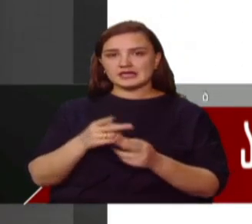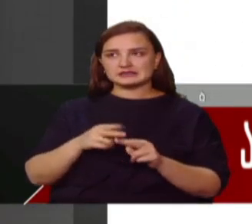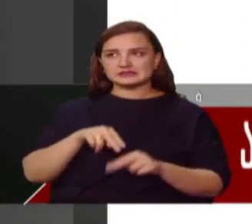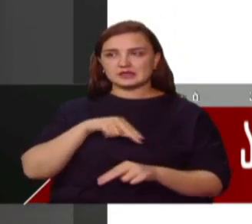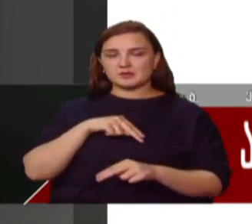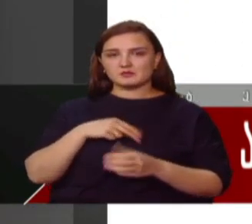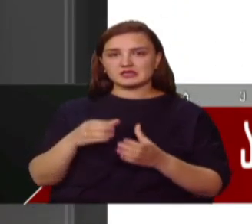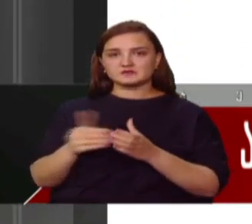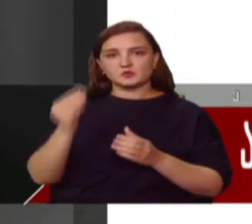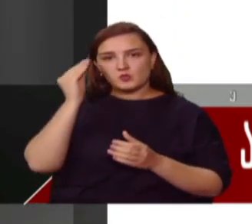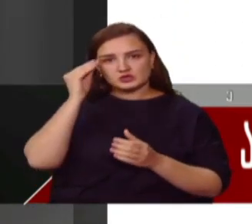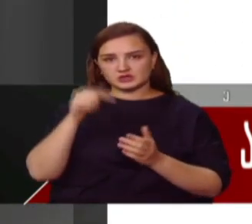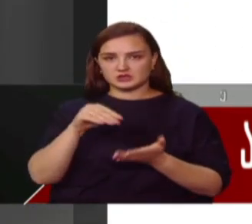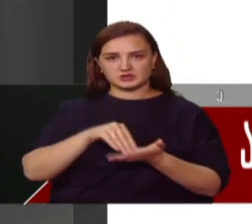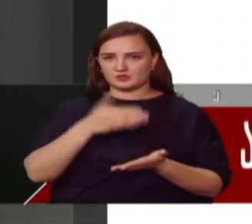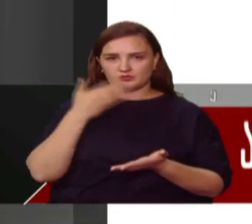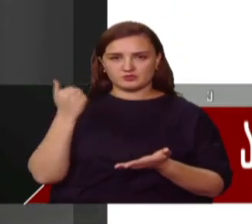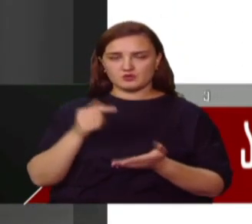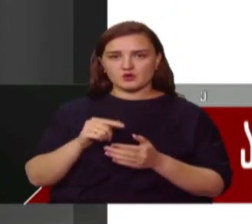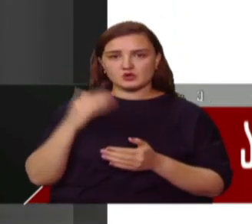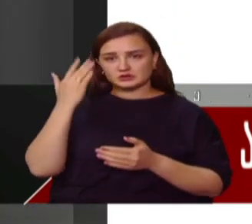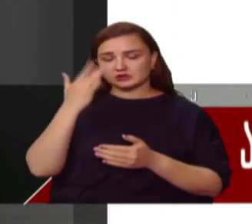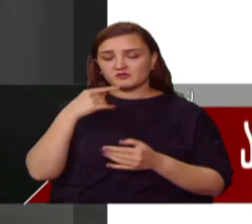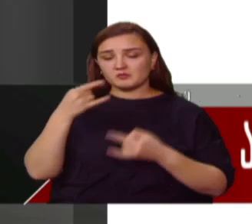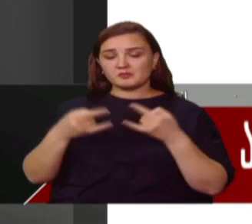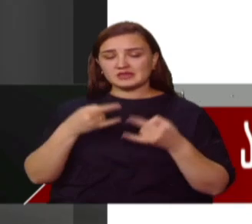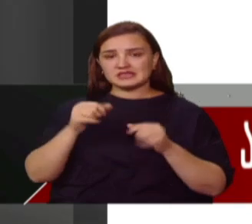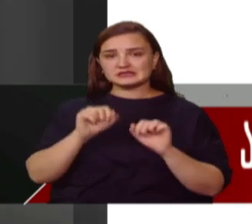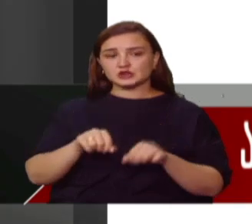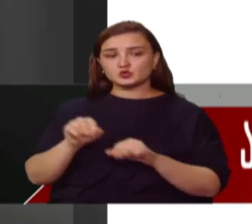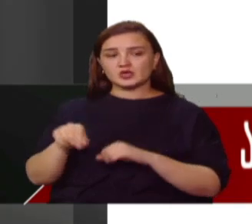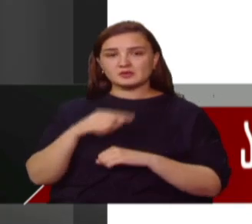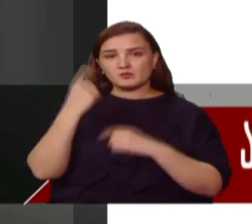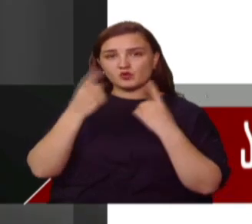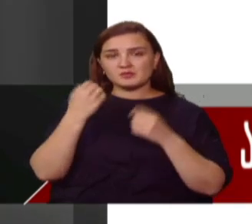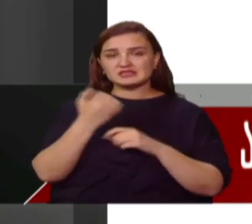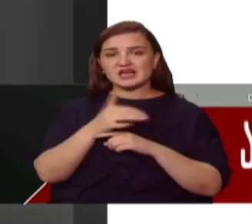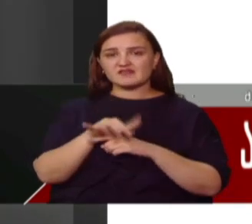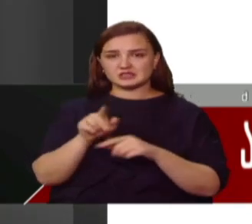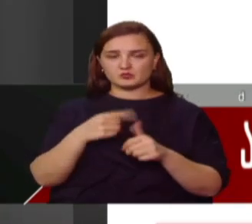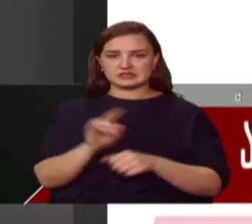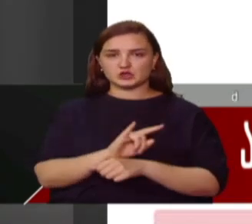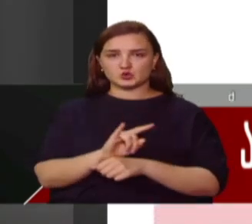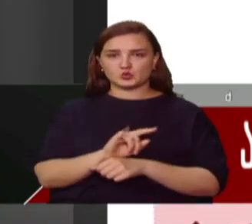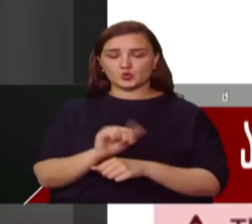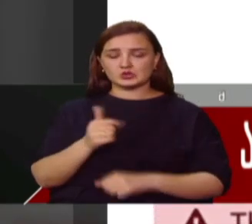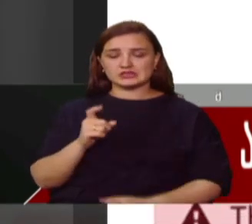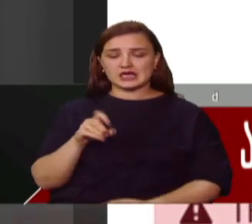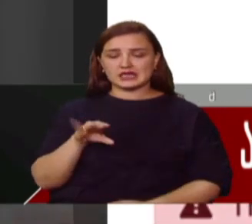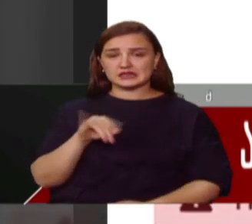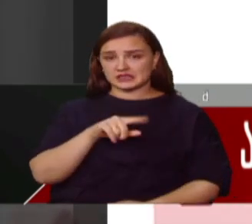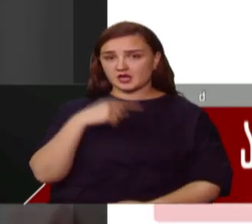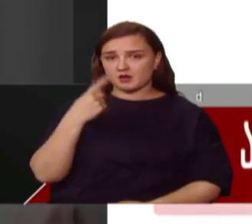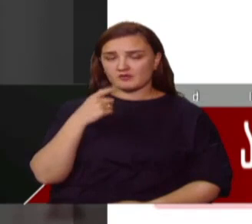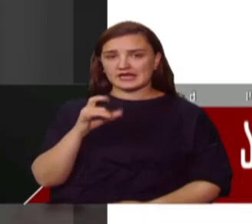საპარლამენტო ასამბლეის პოზიციას. მმართველი გუნდი კი გარკვეული მედია საშუალებებით გავრცელებული ინფორმაციას სიცრუეს უწოდებს. როგორც ხატია წილოსანი